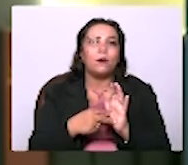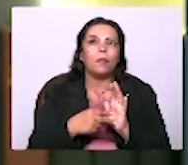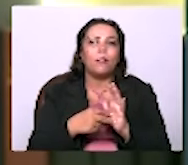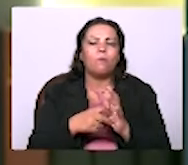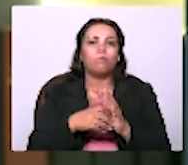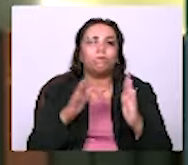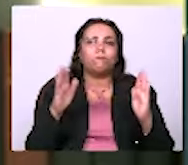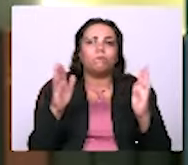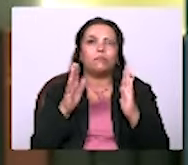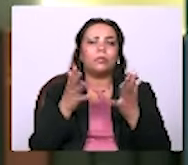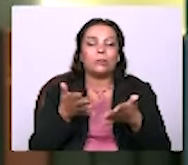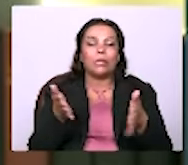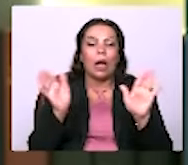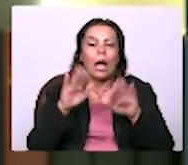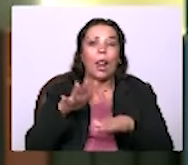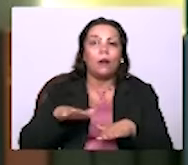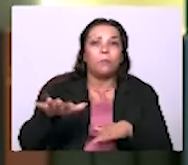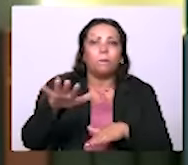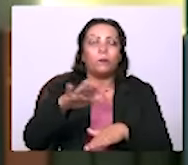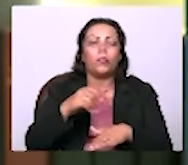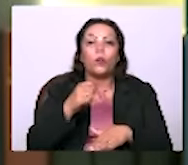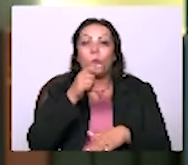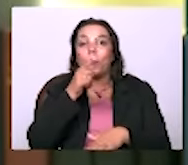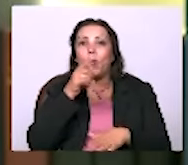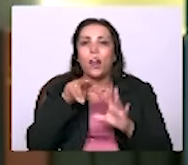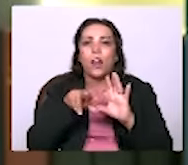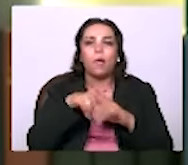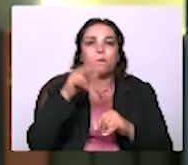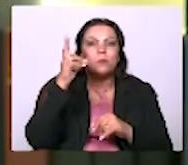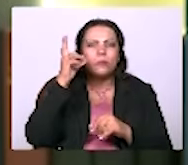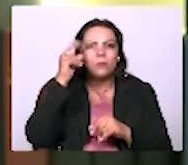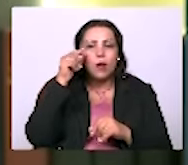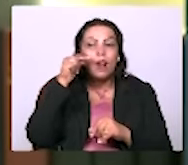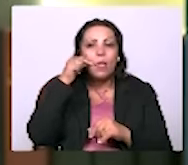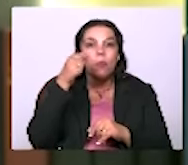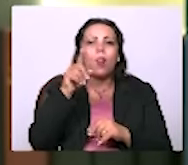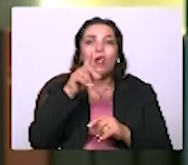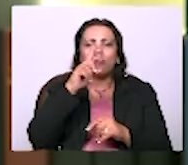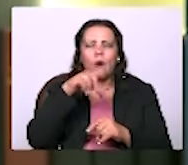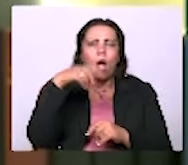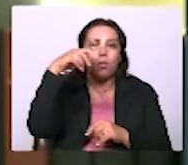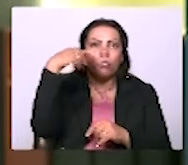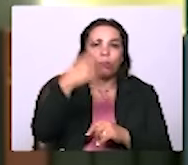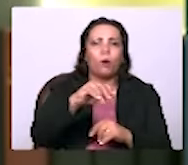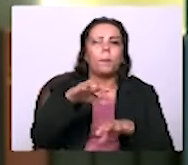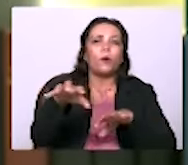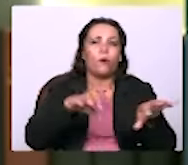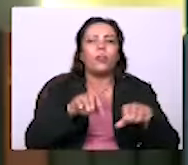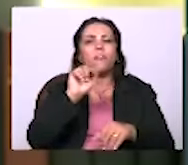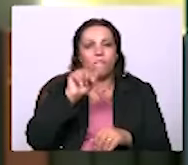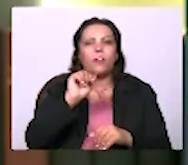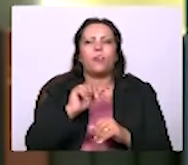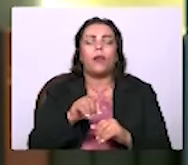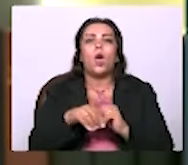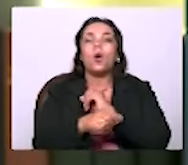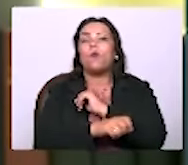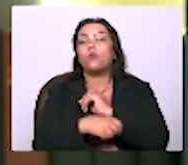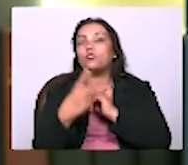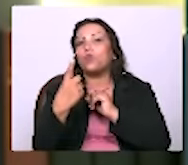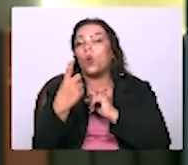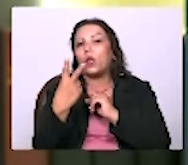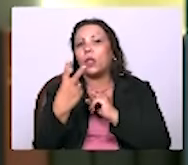اشمل في ضه التلويح المستمر من جانب اسرائيل انها ستوجه ضربه الى ايران الكلام ده بقى له اسبوع